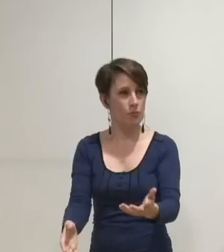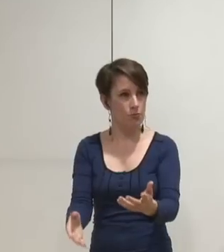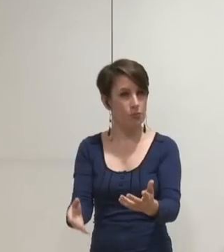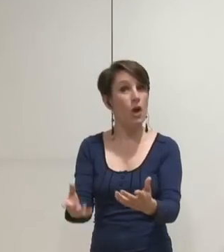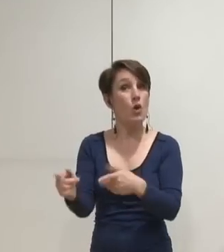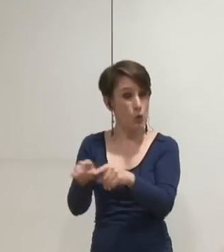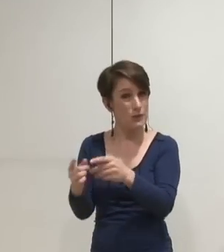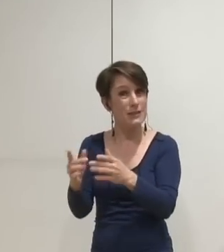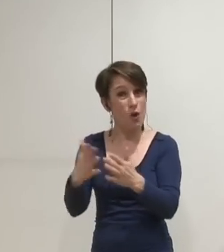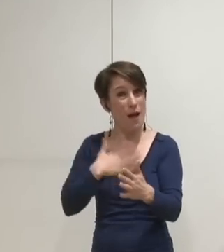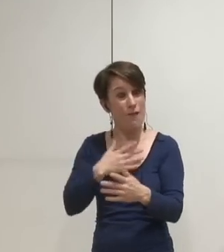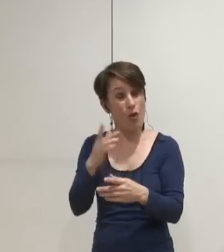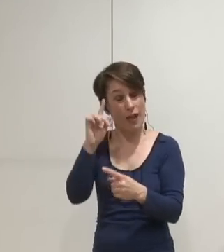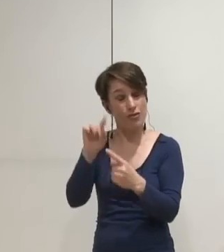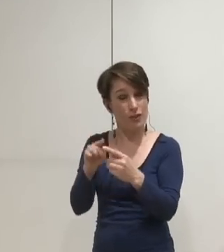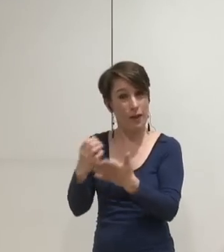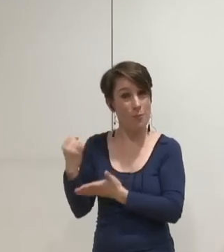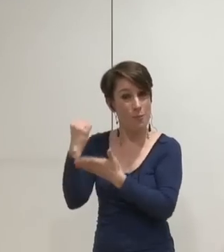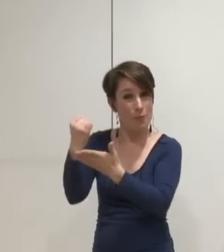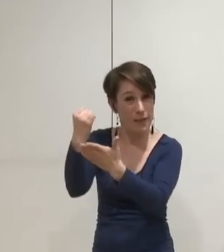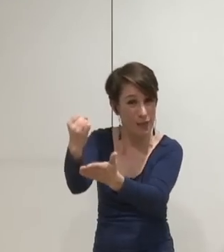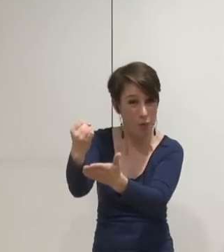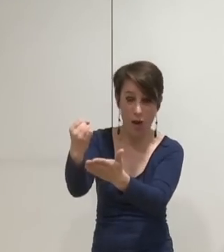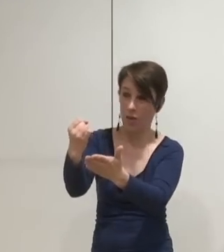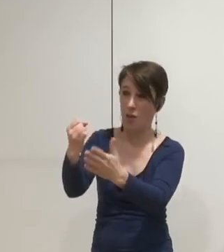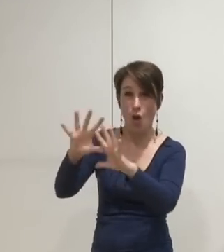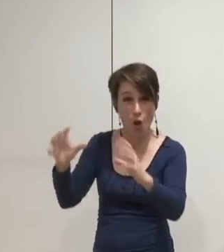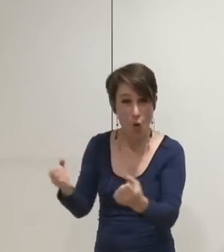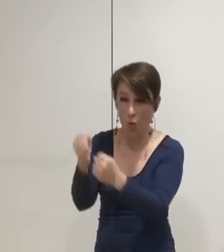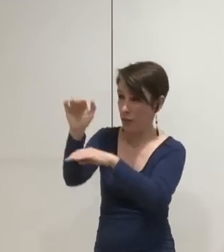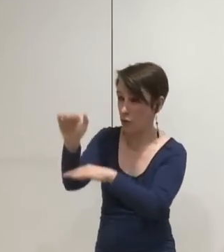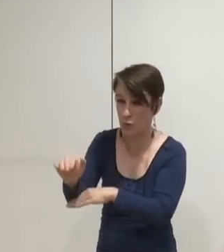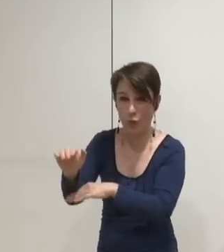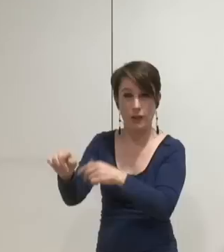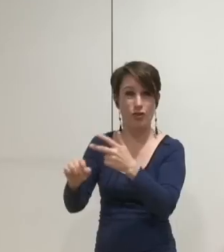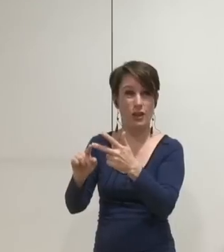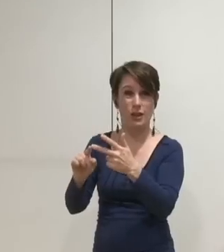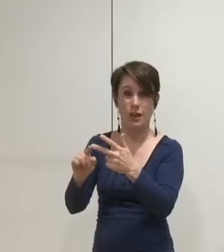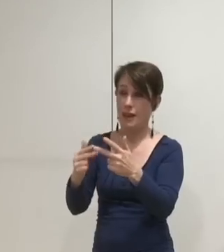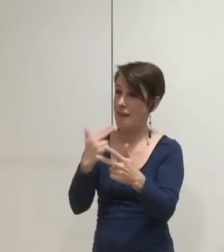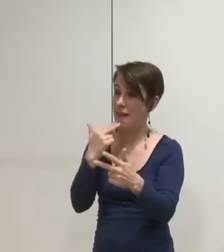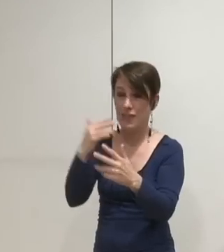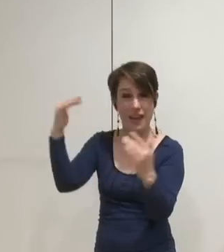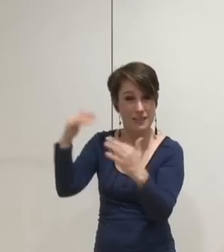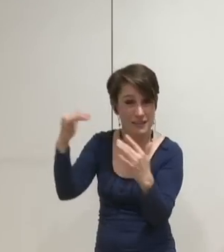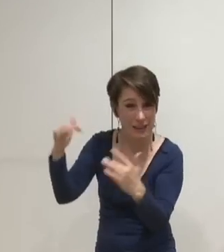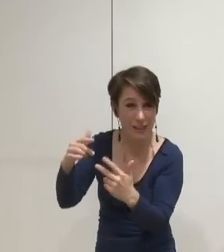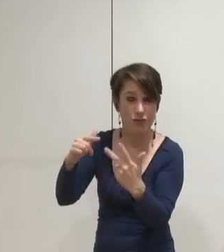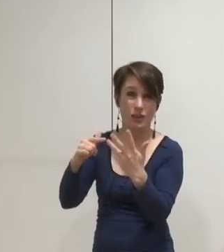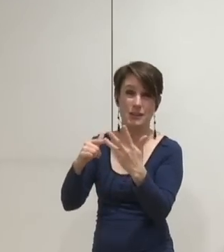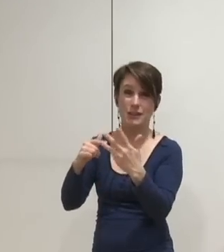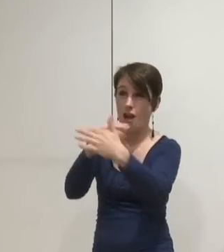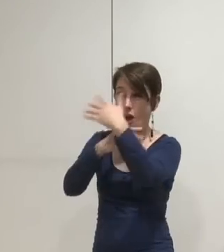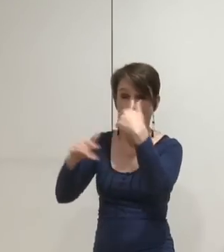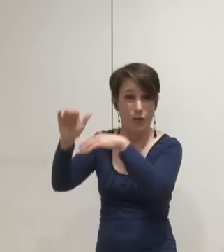commun et d'économie que de compétences préservées que d'efficacité énergétique que de préservation de l'environnement